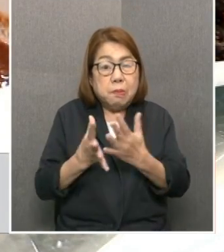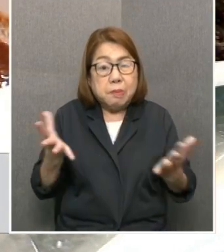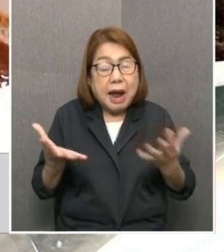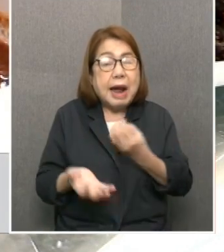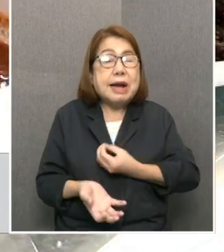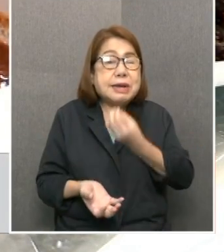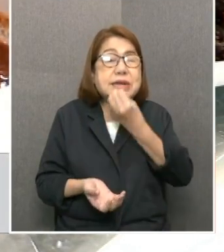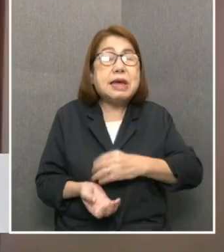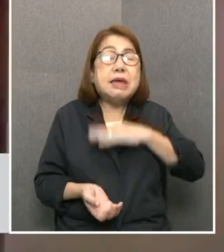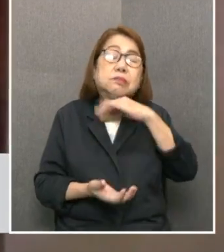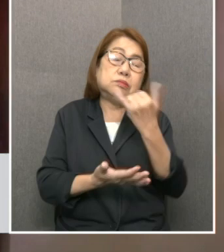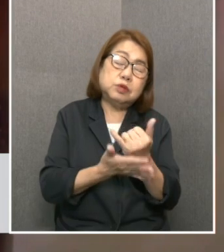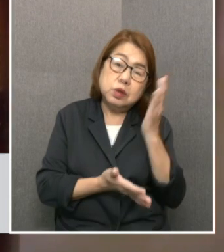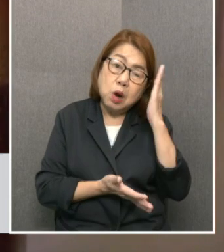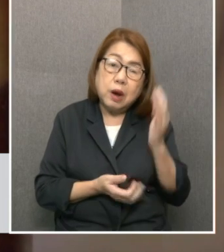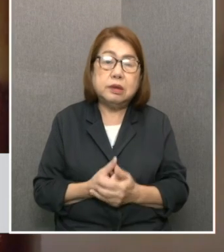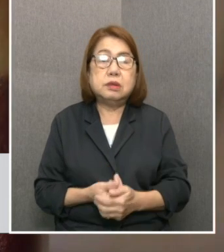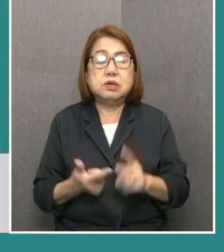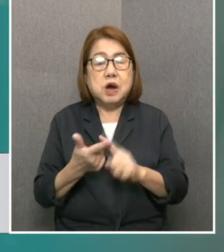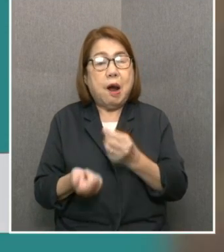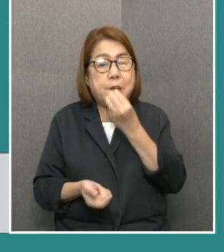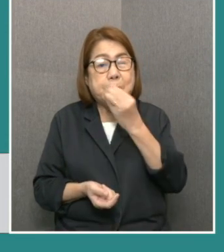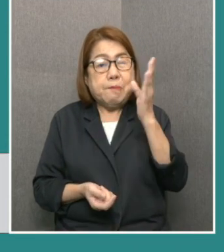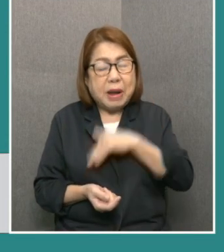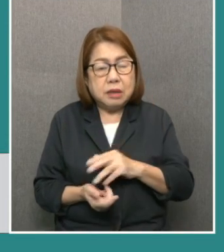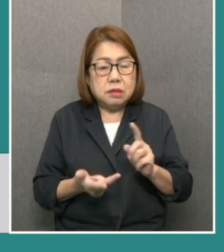ทีทานอาหารรถจัดหรือการดื่มน้ำอัดลม